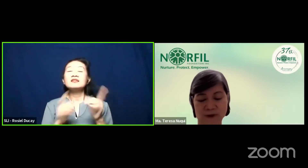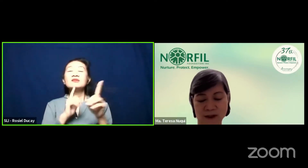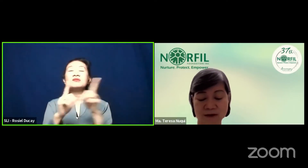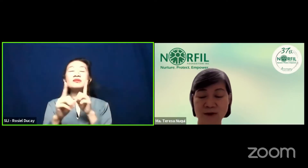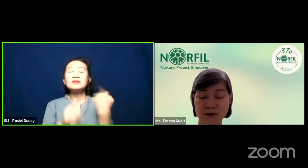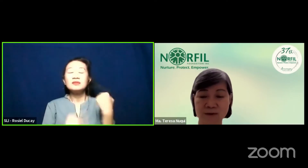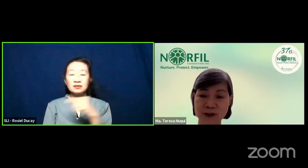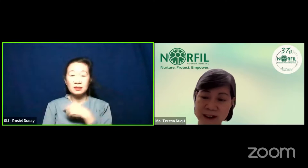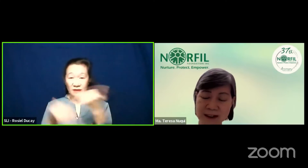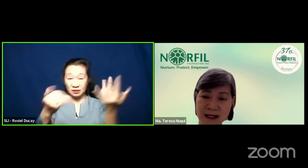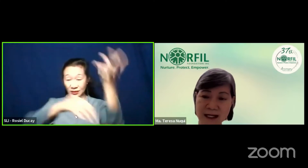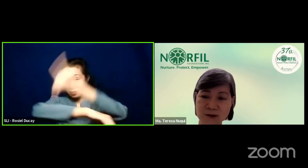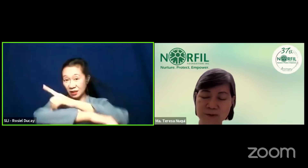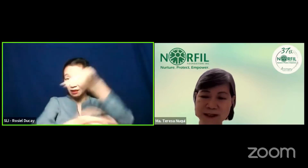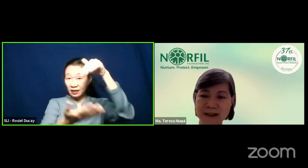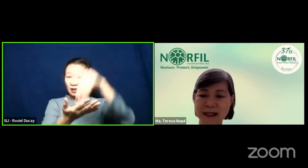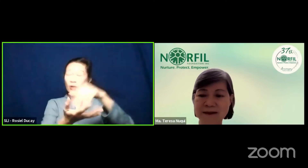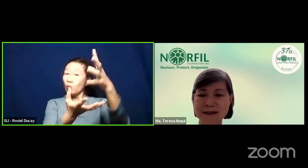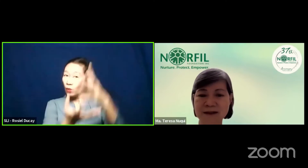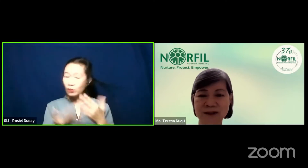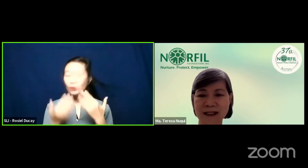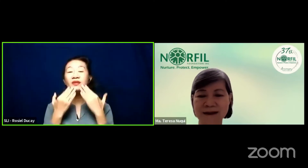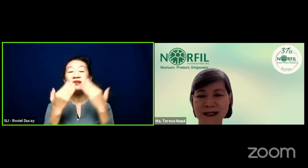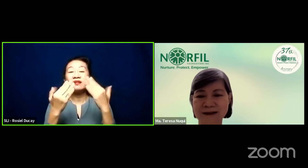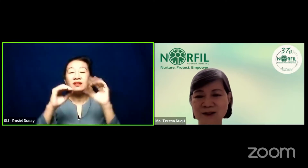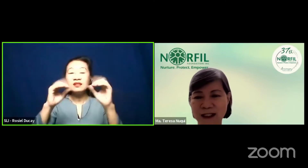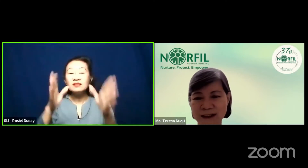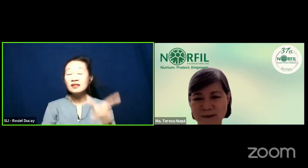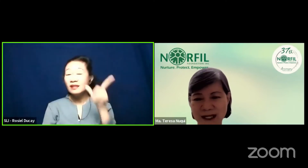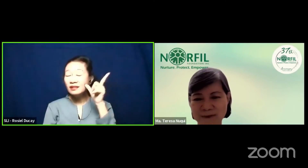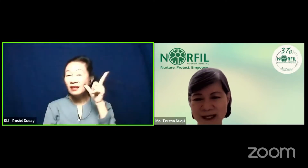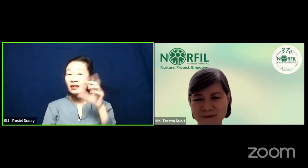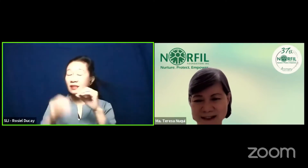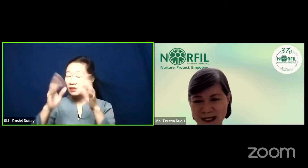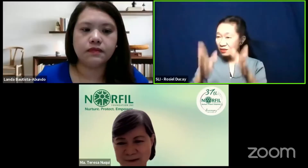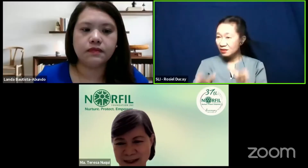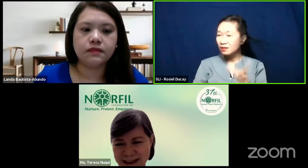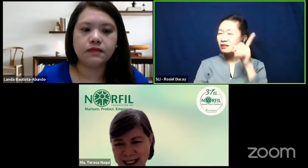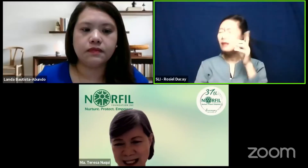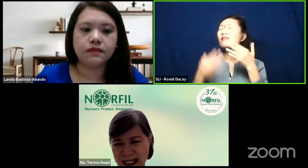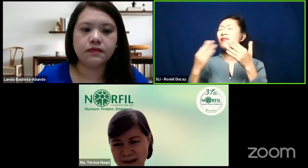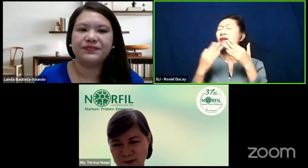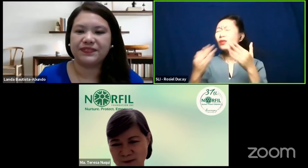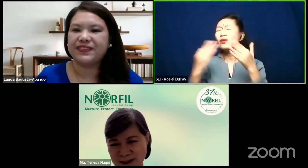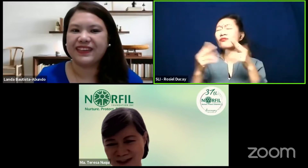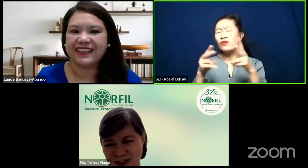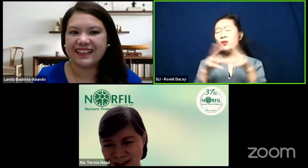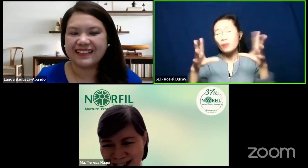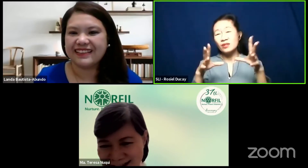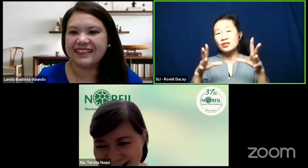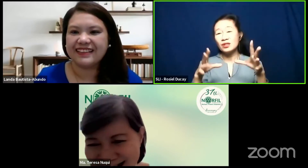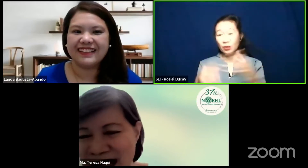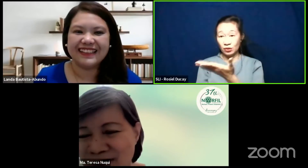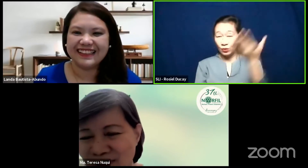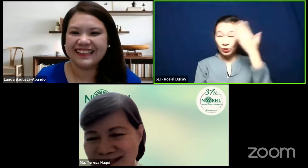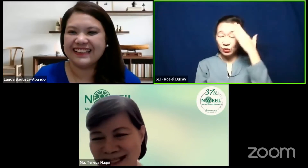ito. So muli, nais kong pasalamatan si Teacher Landa. Teacher Landa, maraming salamat. Alam niyo po, si Teacher